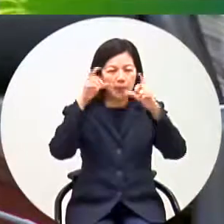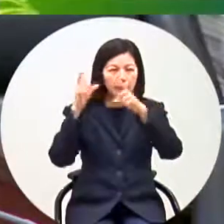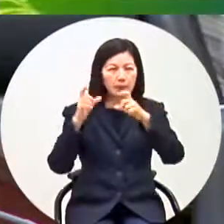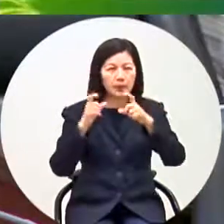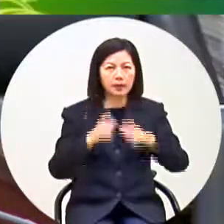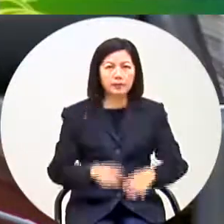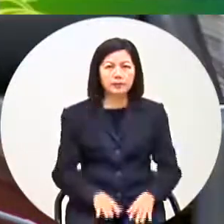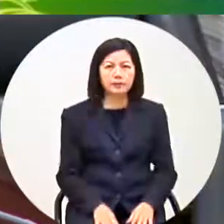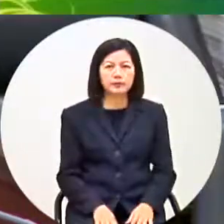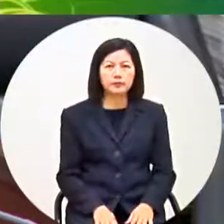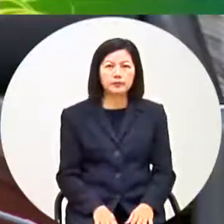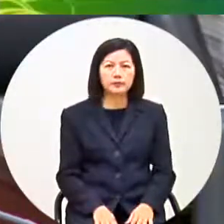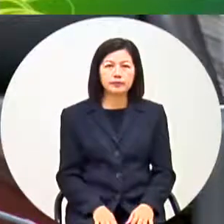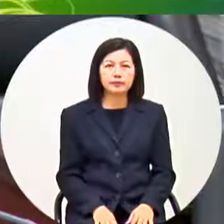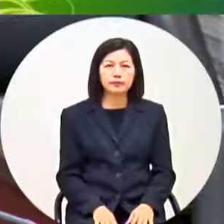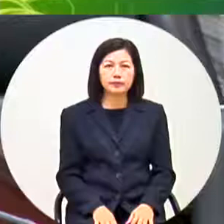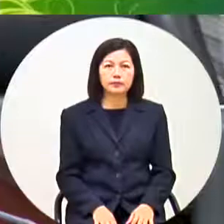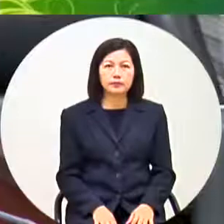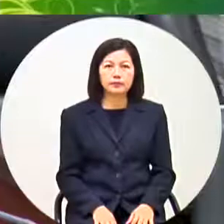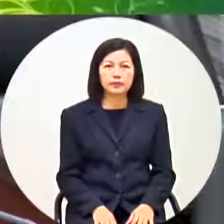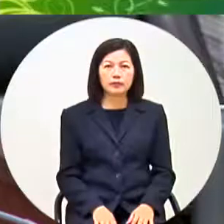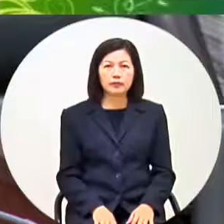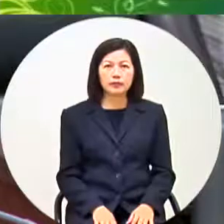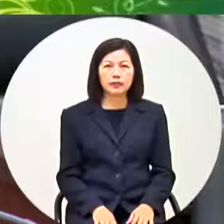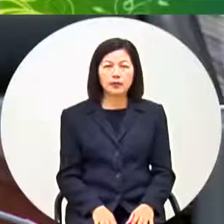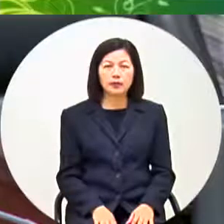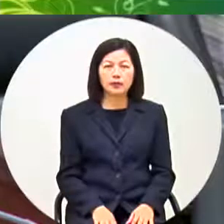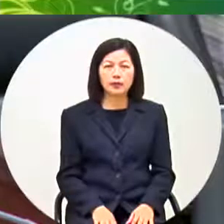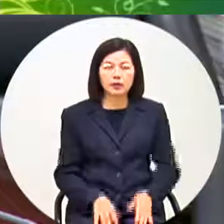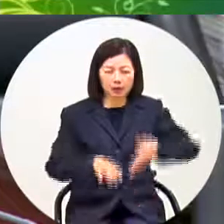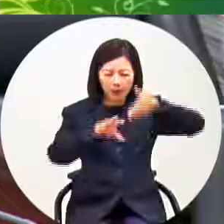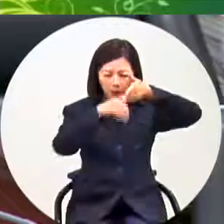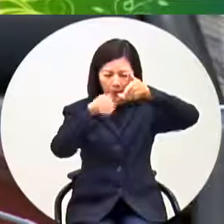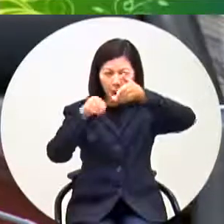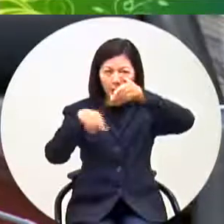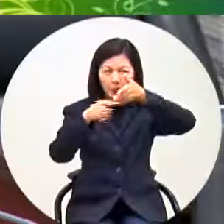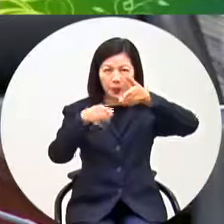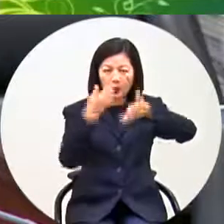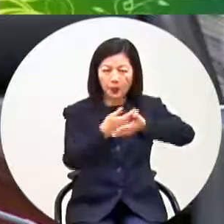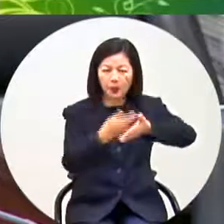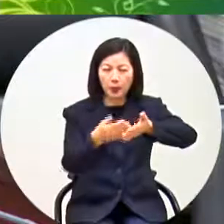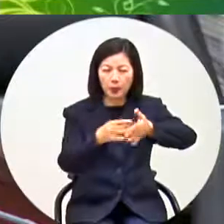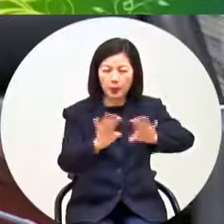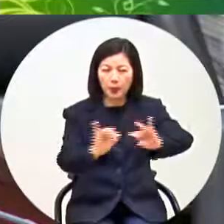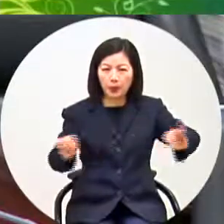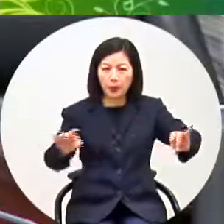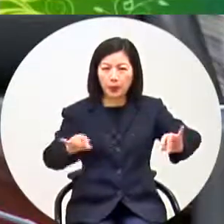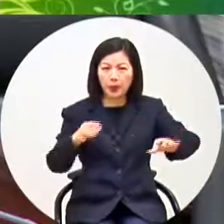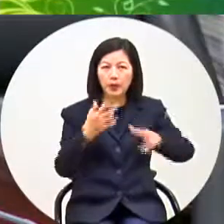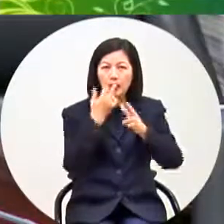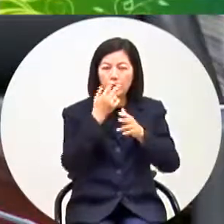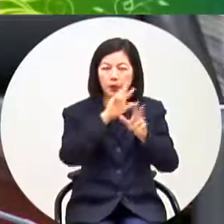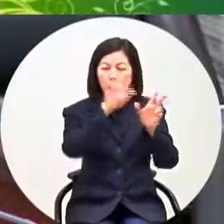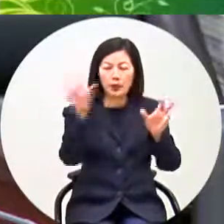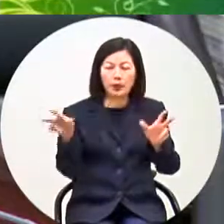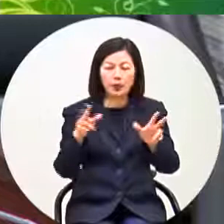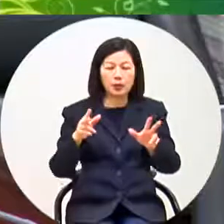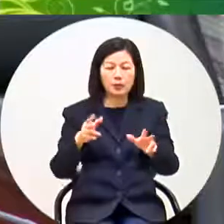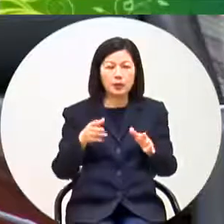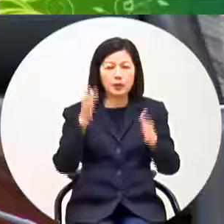空拍俯瞰就能看见七彩绚丽的彩绘地板，彩虹村抢在暑假期间重新修复。